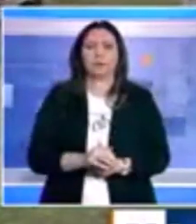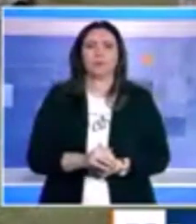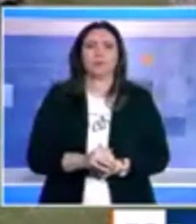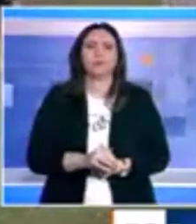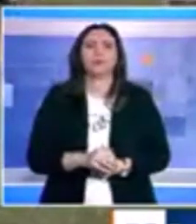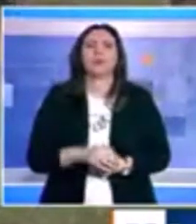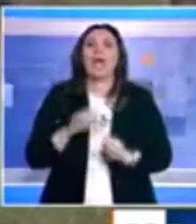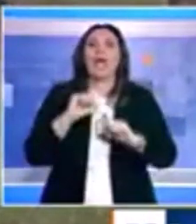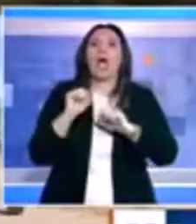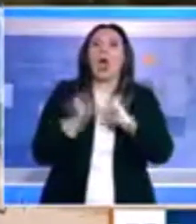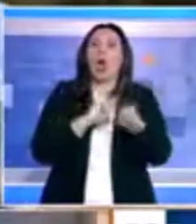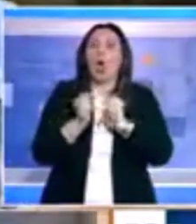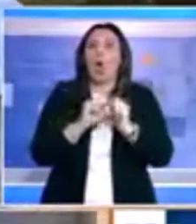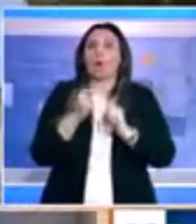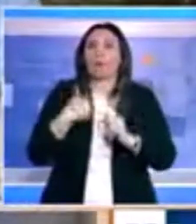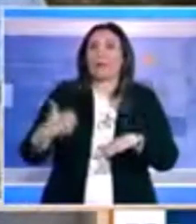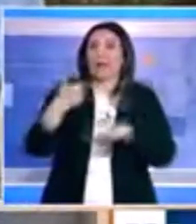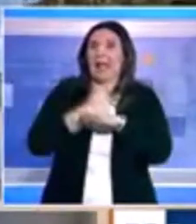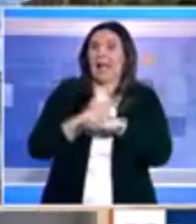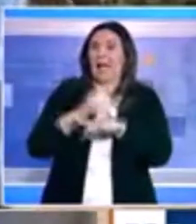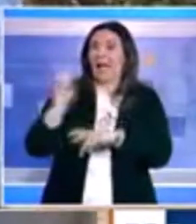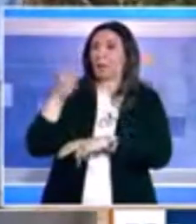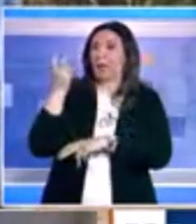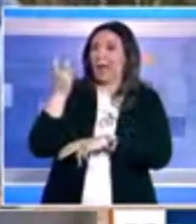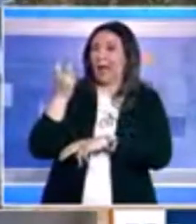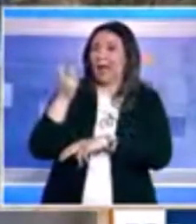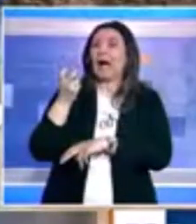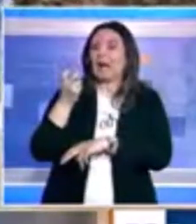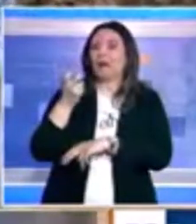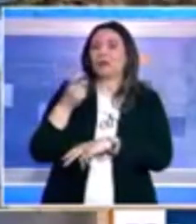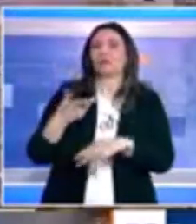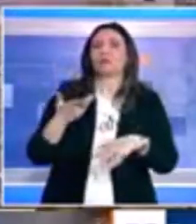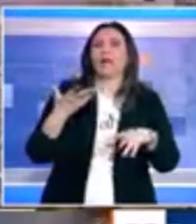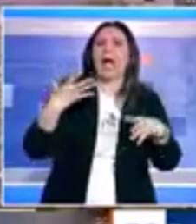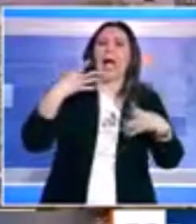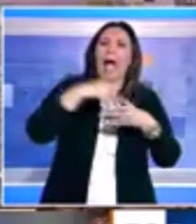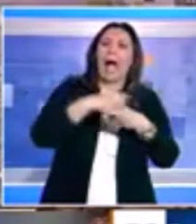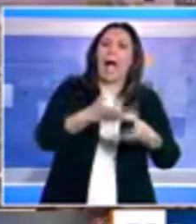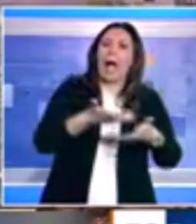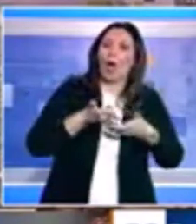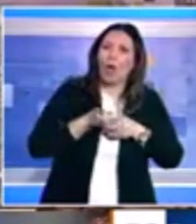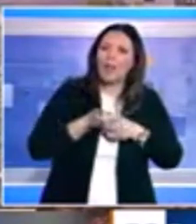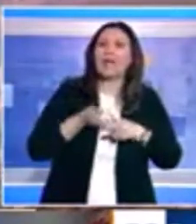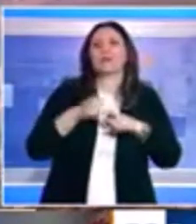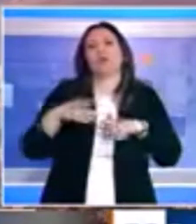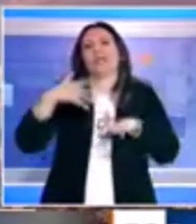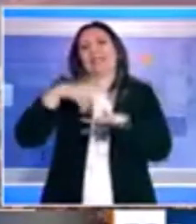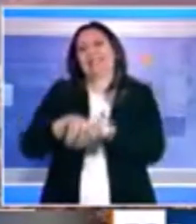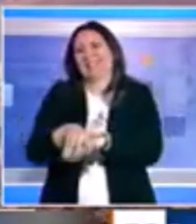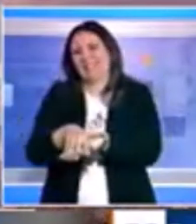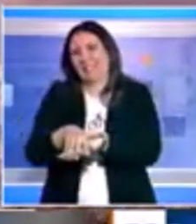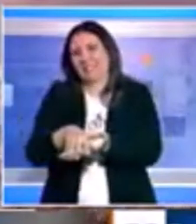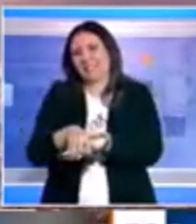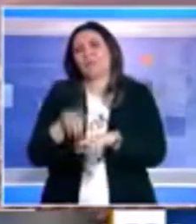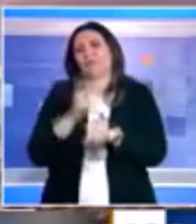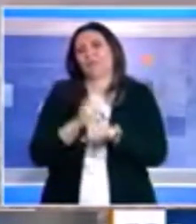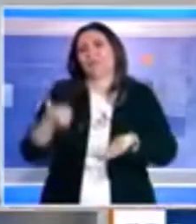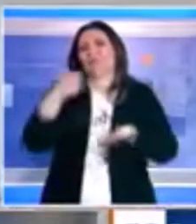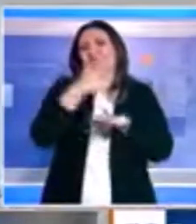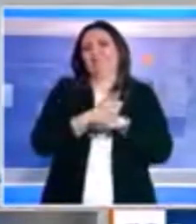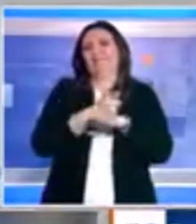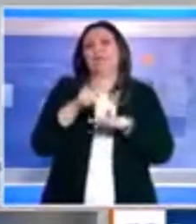la lotta al caporalato parte Innanzitutto dall'accoglienza e dall'integrazione e questo è il principio che sta alla base del progetto